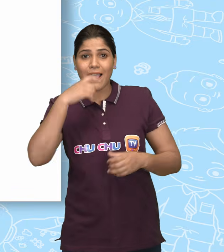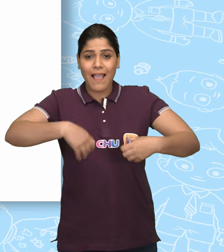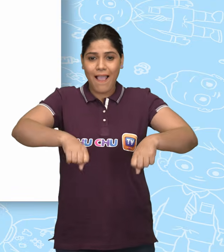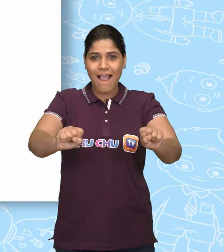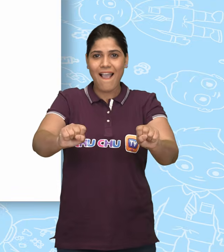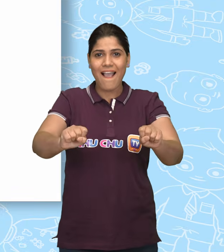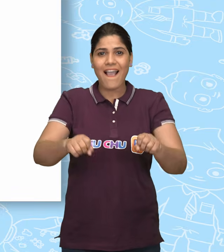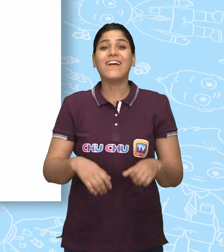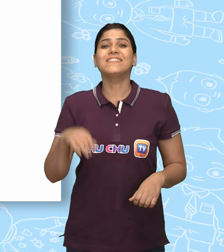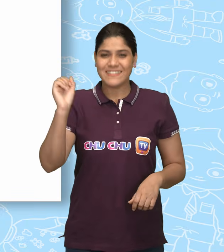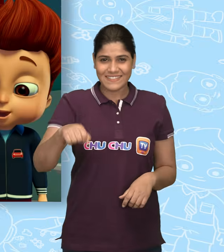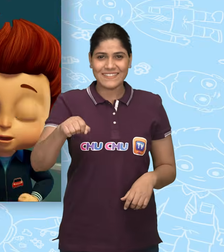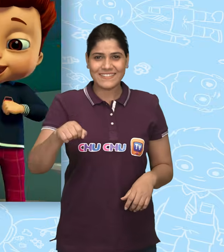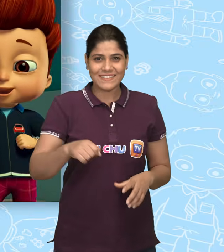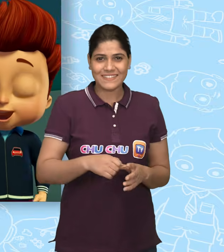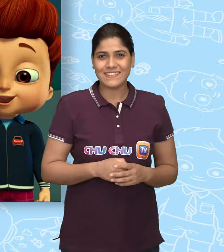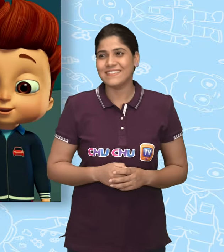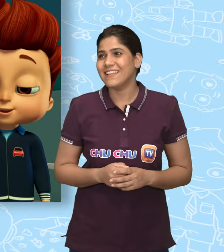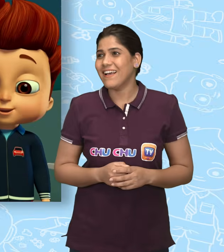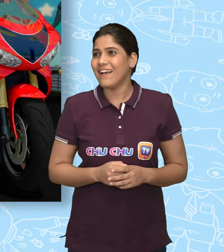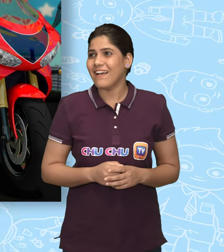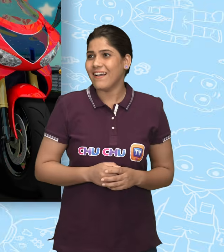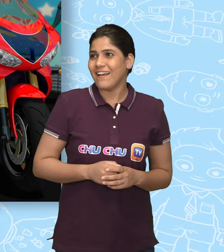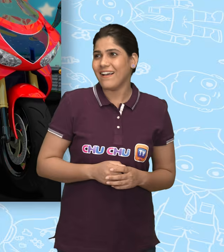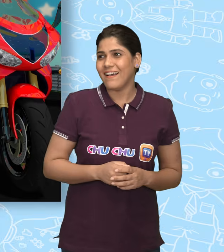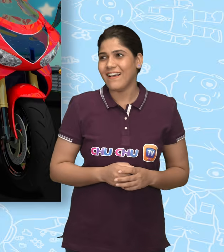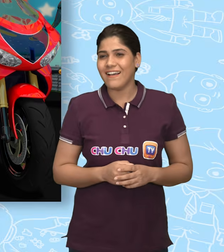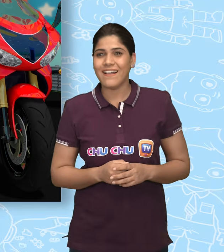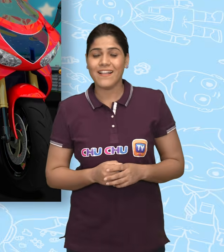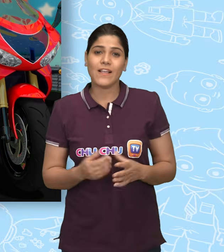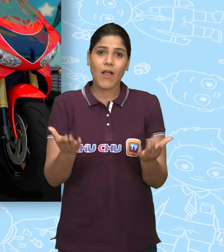ये है एक नीली बाइक। हाँ।